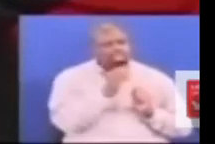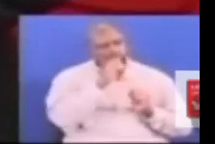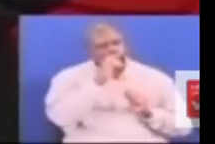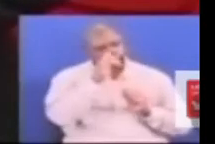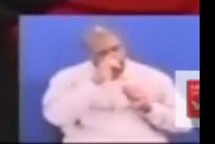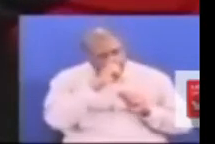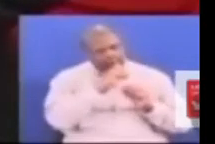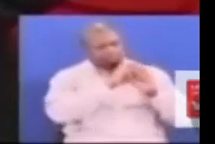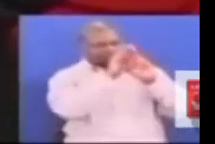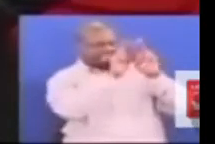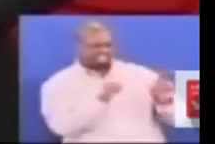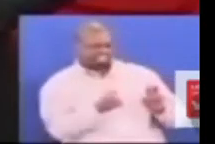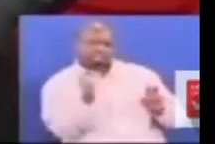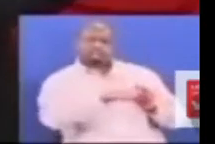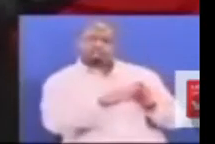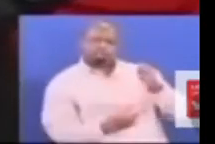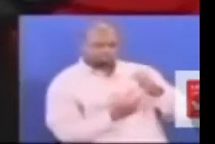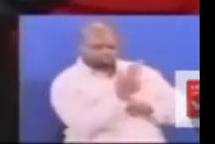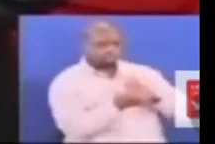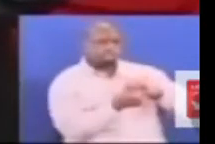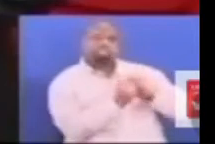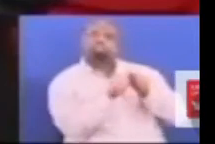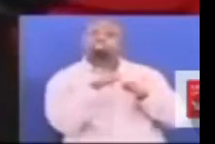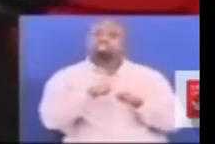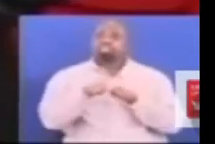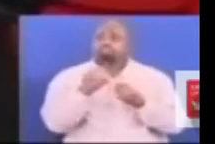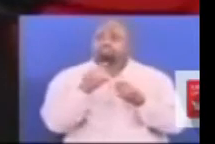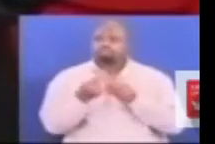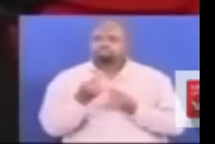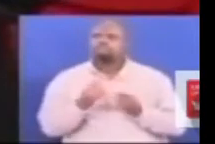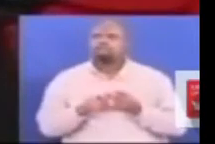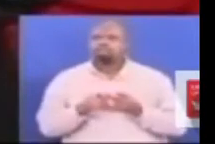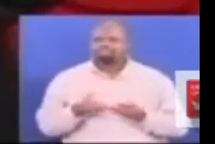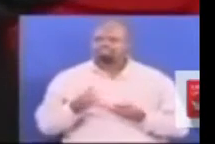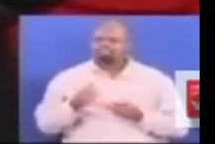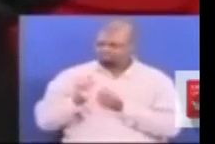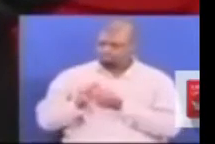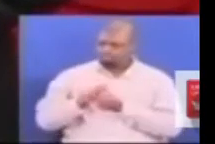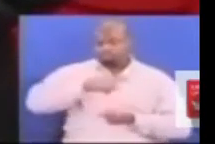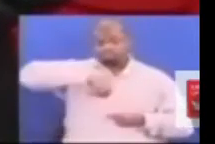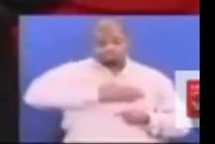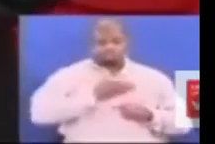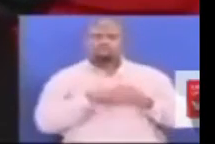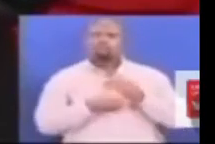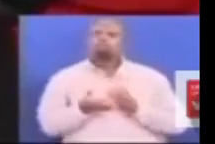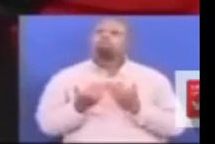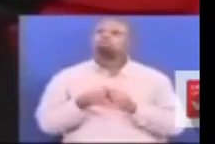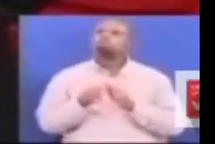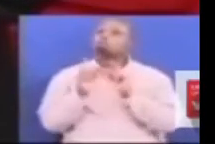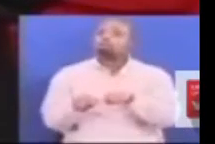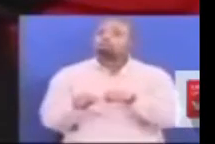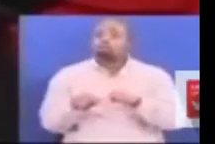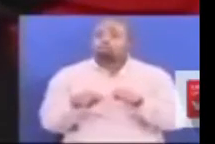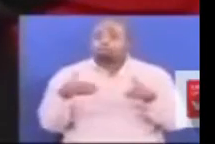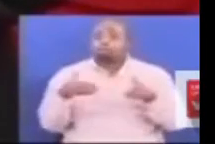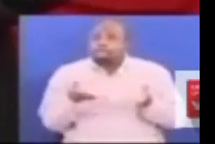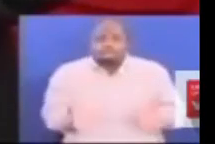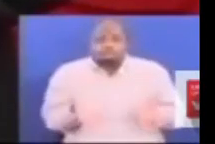kimataifa ili kutatua tatizo hili. Ukasema vyombo vyetu vya ndani vina uwezo, hadi leo hakuna